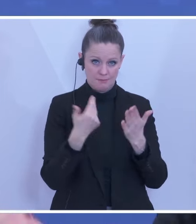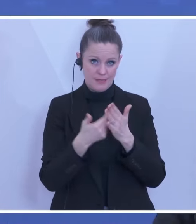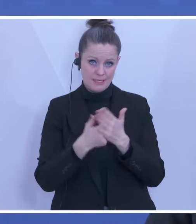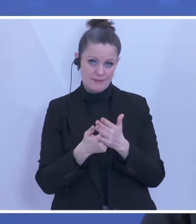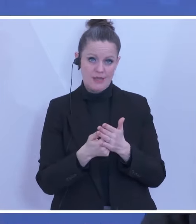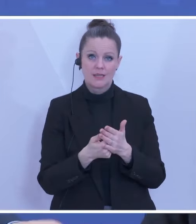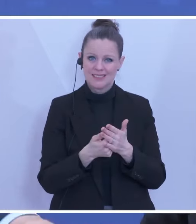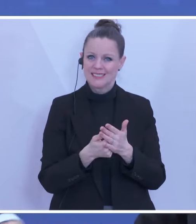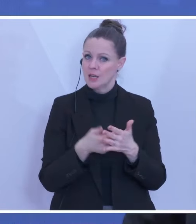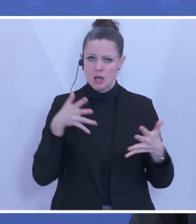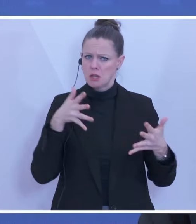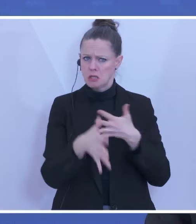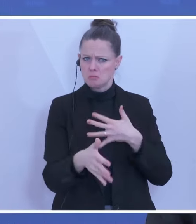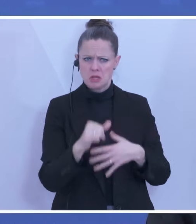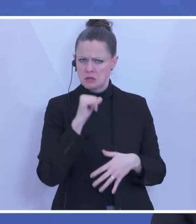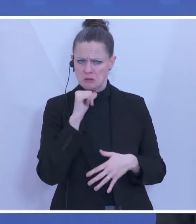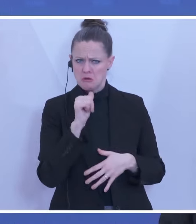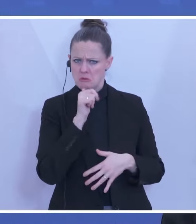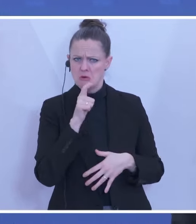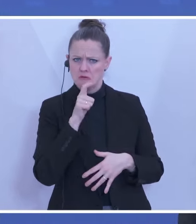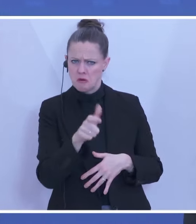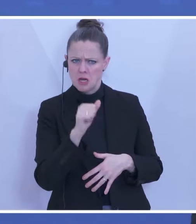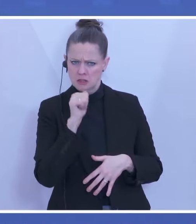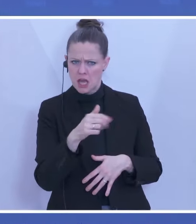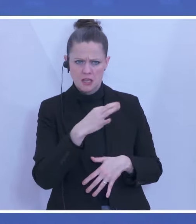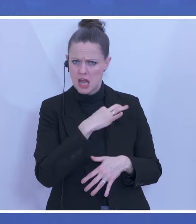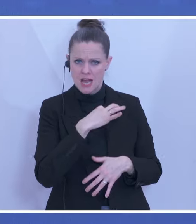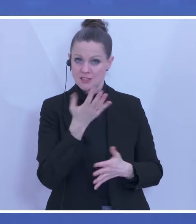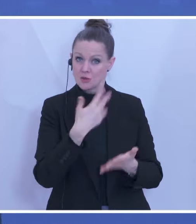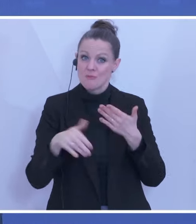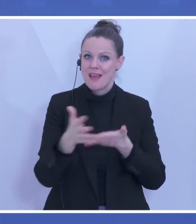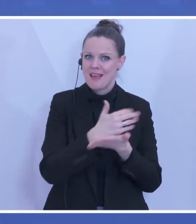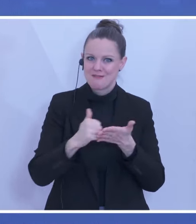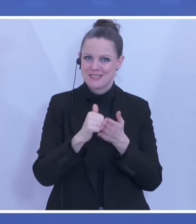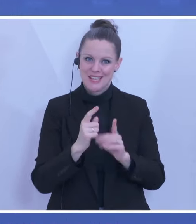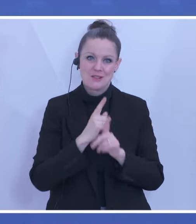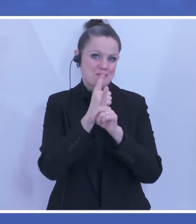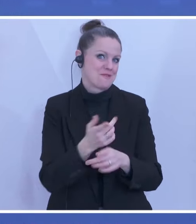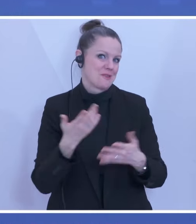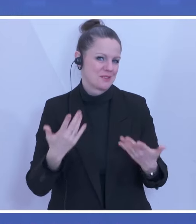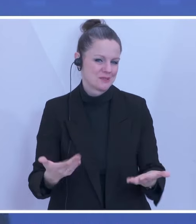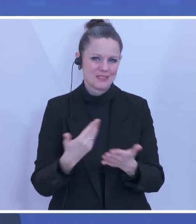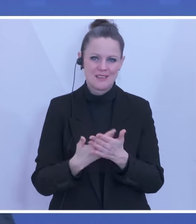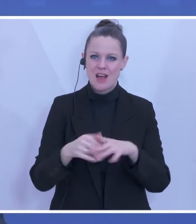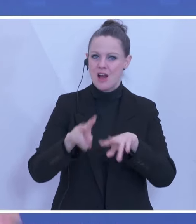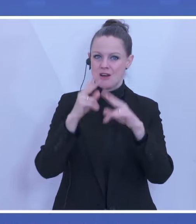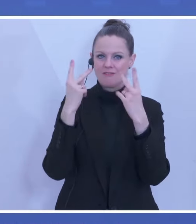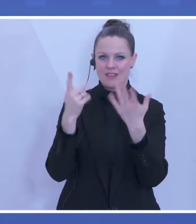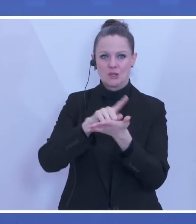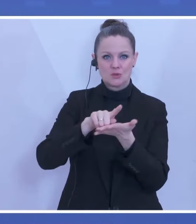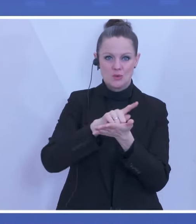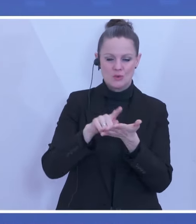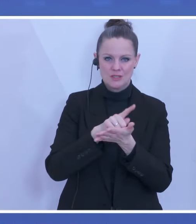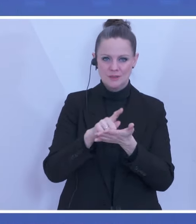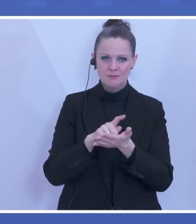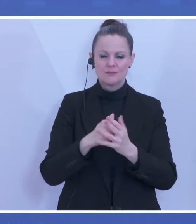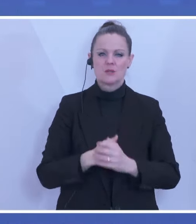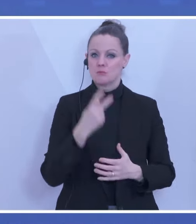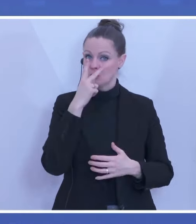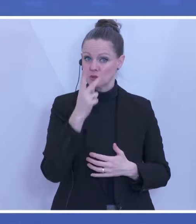und wir scheuen dieses Wort nicht auch effizienter. Das ist ja glaube ich auch ganz wichtig in Zeiten wie diesen bei Abwägung